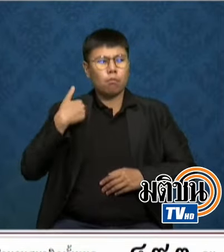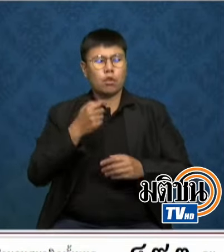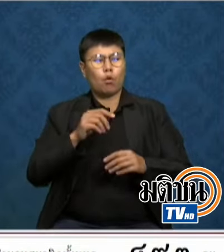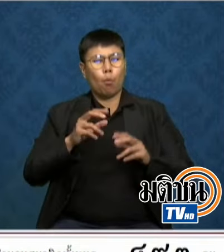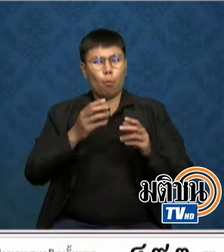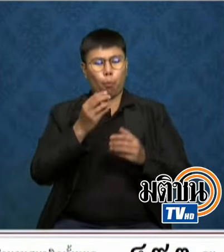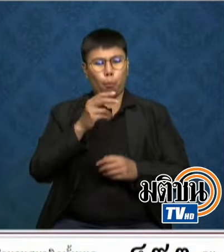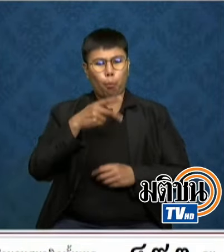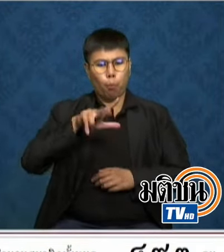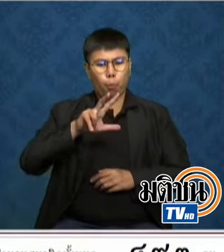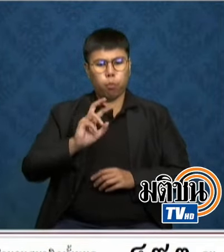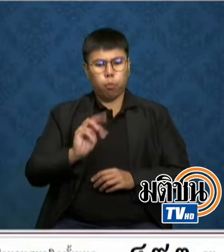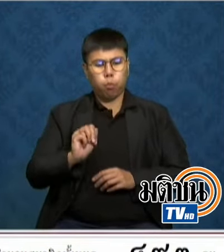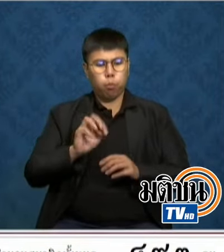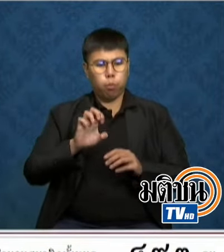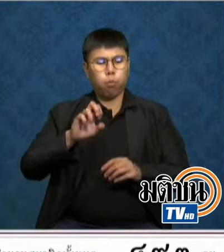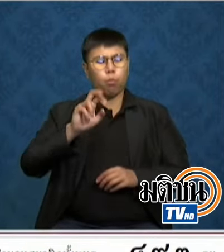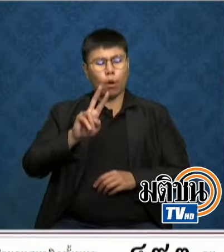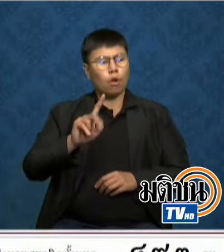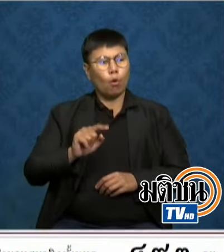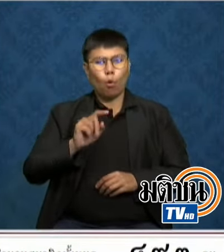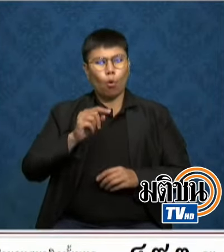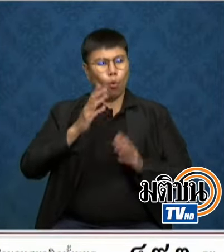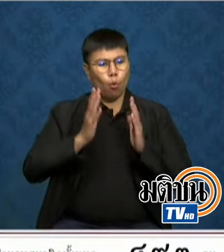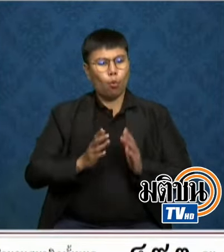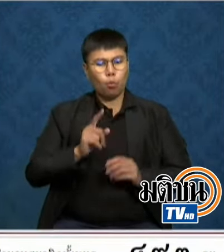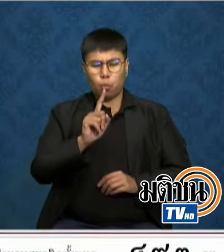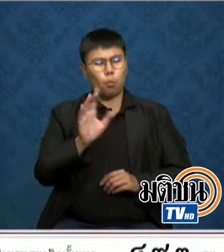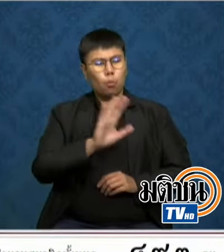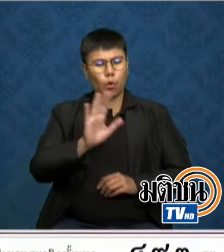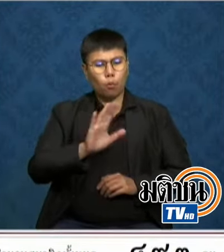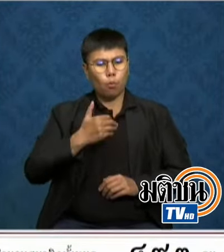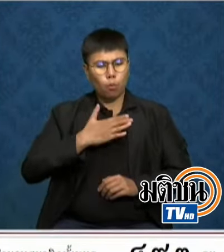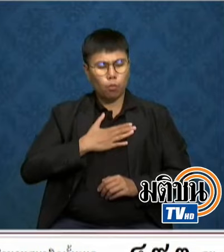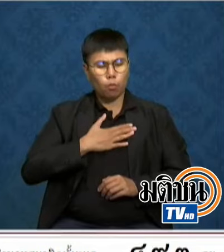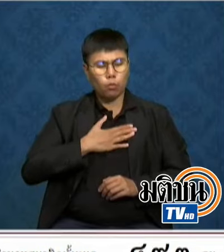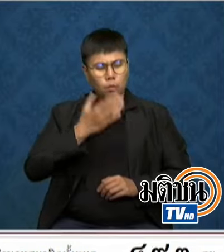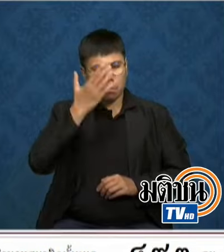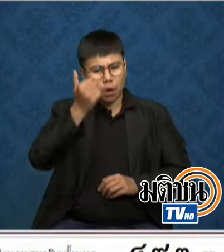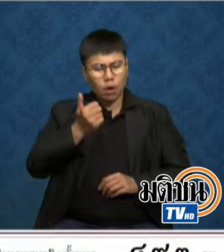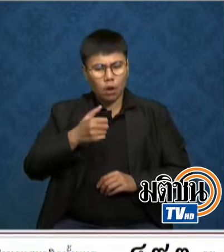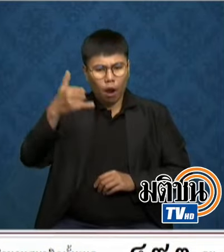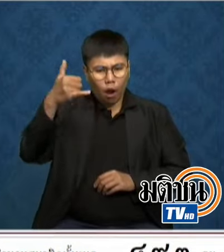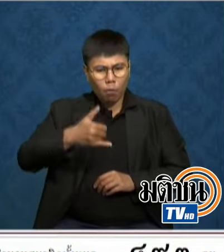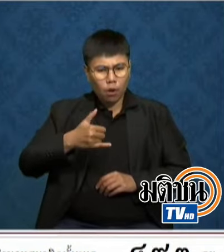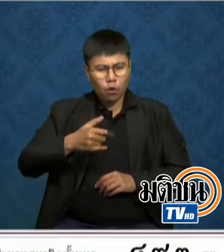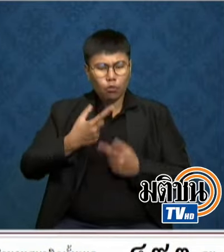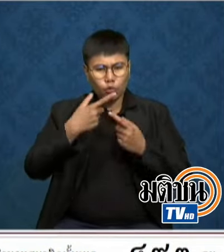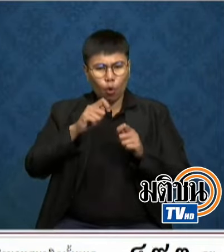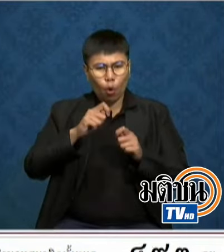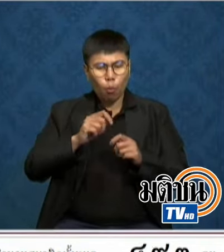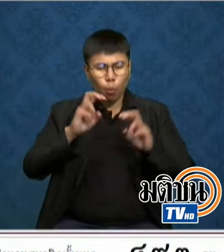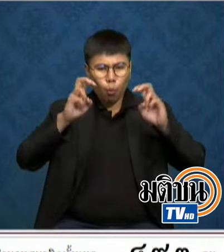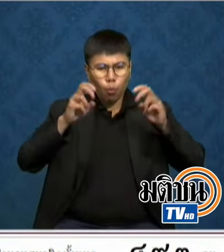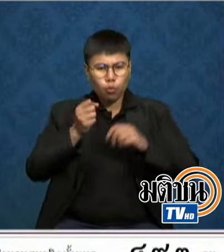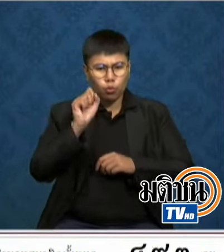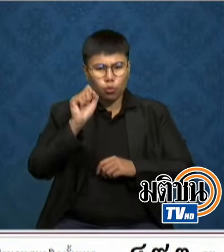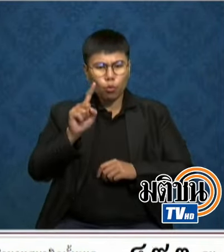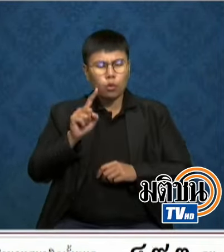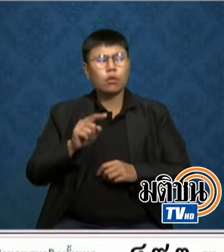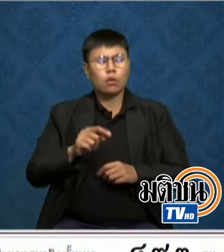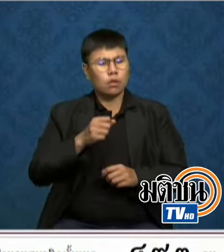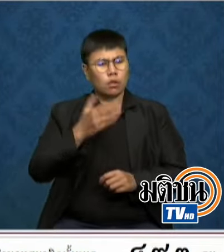ะครับแล้วผมก็เข้าใจว่าท่านรัฐมนตรีช่วยก็ไม่ได้อยู่ต่างจังหวัดด้วยซ้ำผมก็ไม่เข้าใจว่าทำไมถึงเข้ามาตอบกระทู้สดของส.ส.ฝ่ายค้